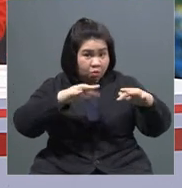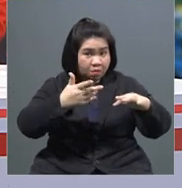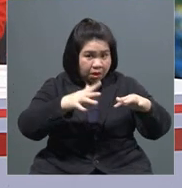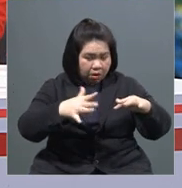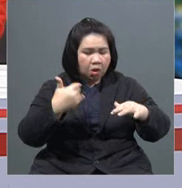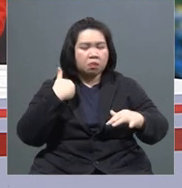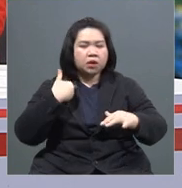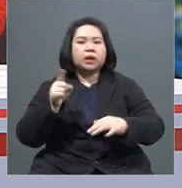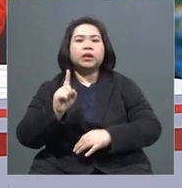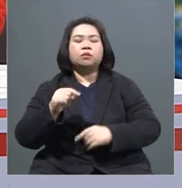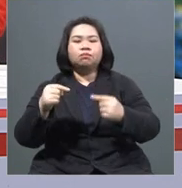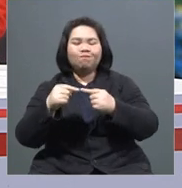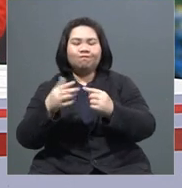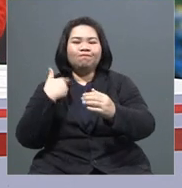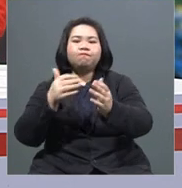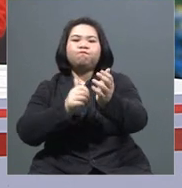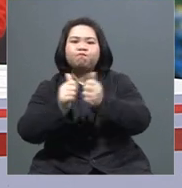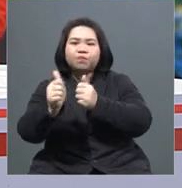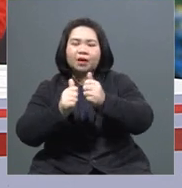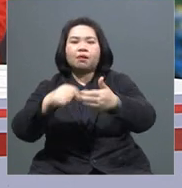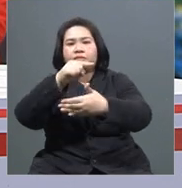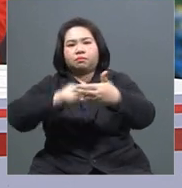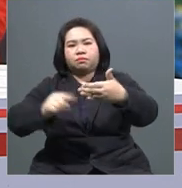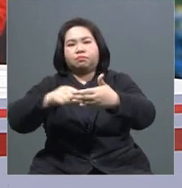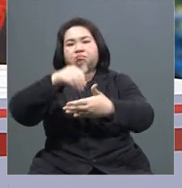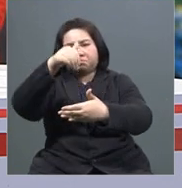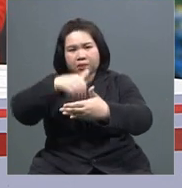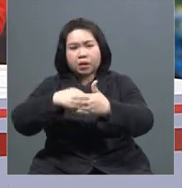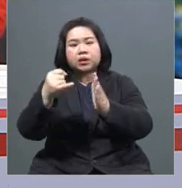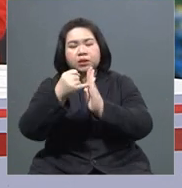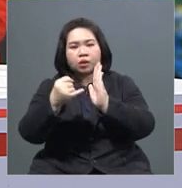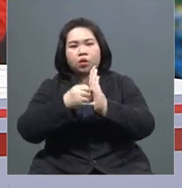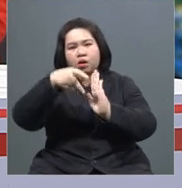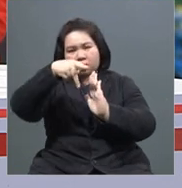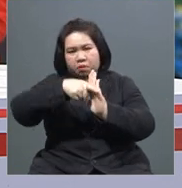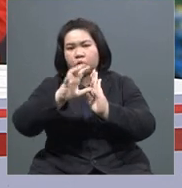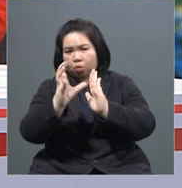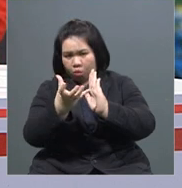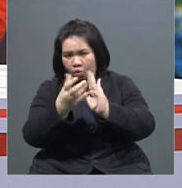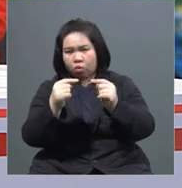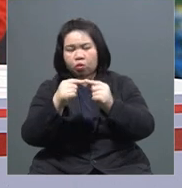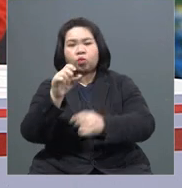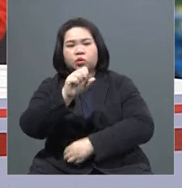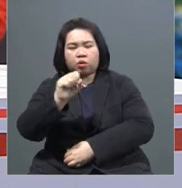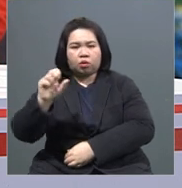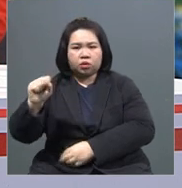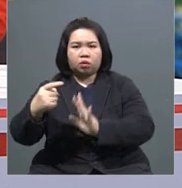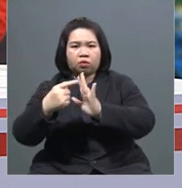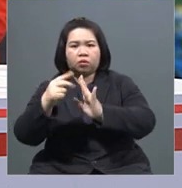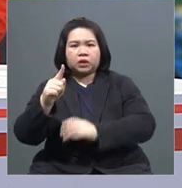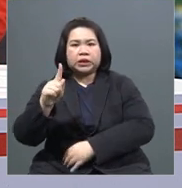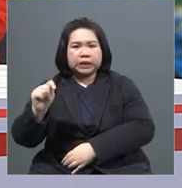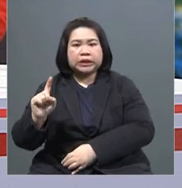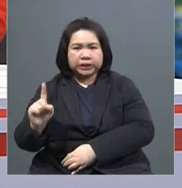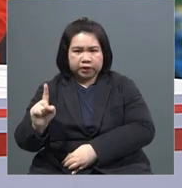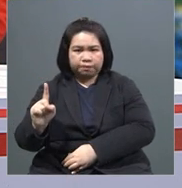เลือกตั้งซ่ อม ในสนามที่หลายๆคนให้ความสนใจก็คือพิษณุโลกส.ส.เขต1ตอนนี้เป็นการขับเคี่ยวกันระหว่างส.